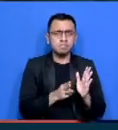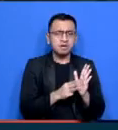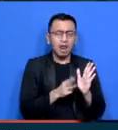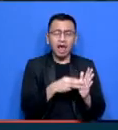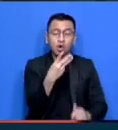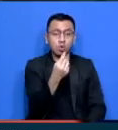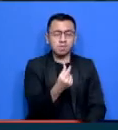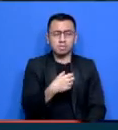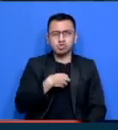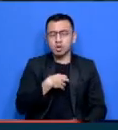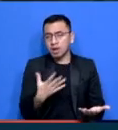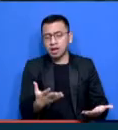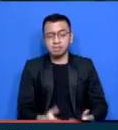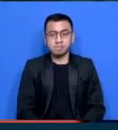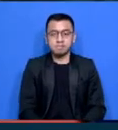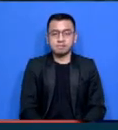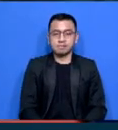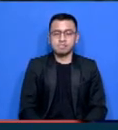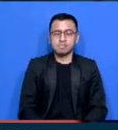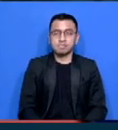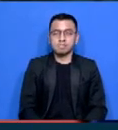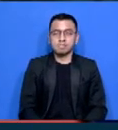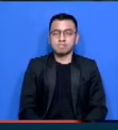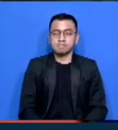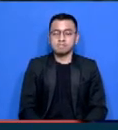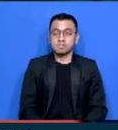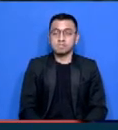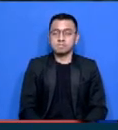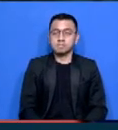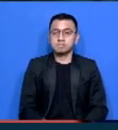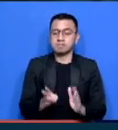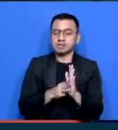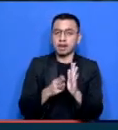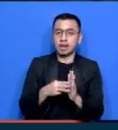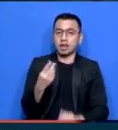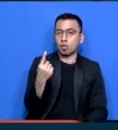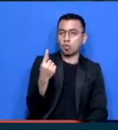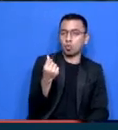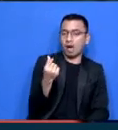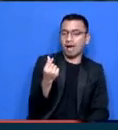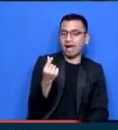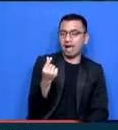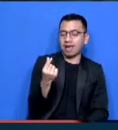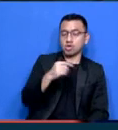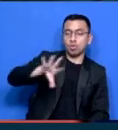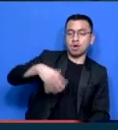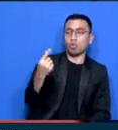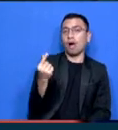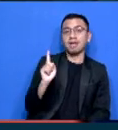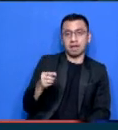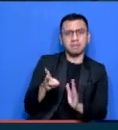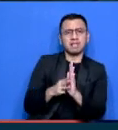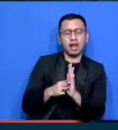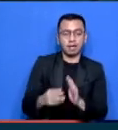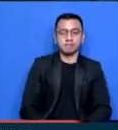apa ee terkait masalah keuangan ee ee keluarga Mas ini Mas Oke